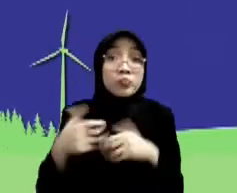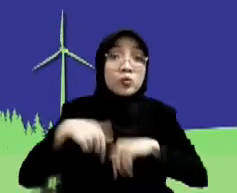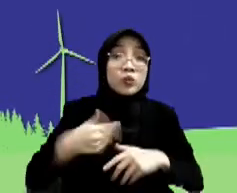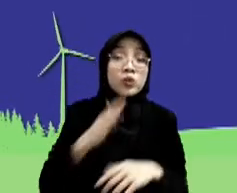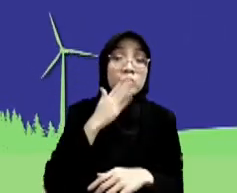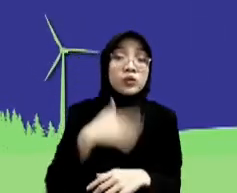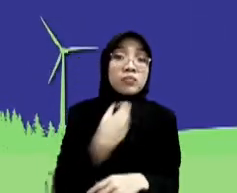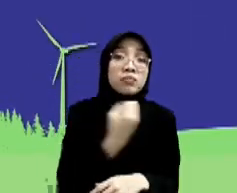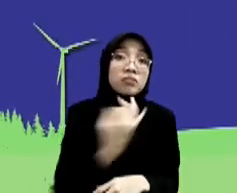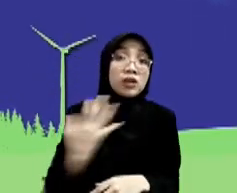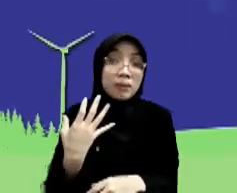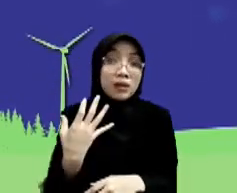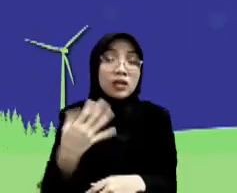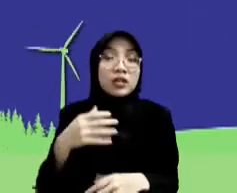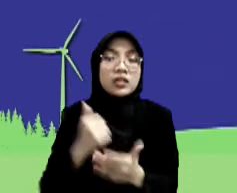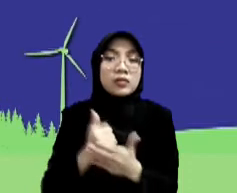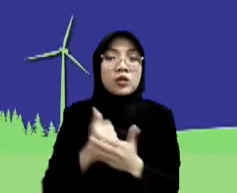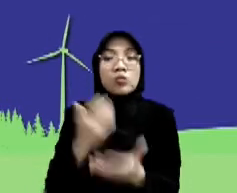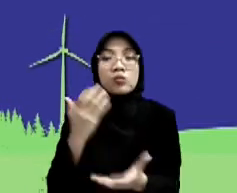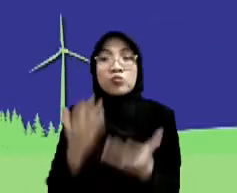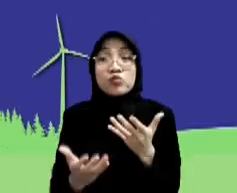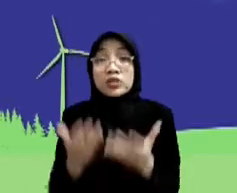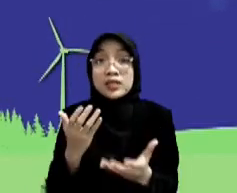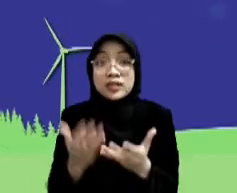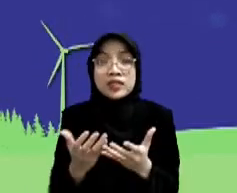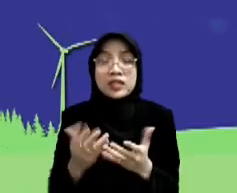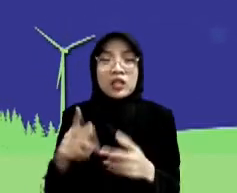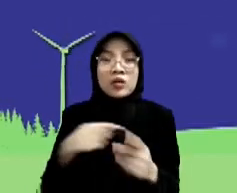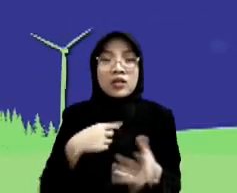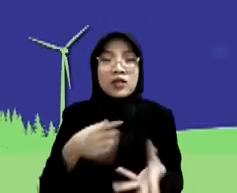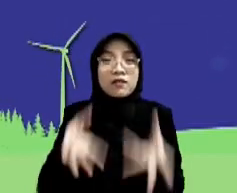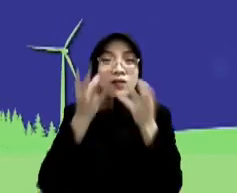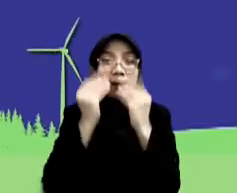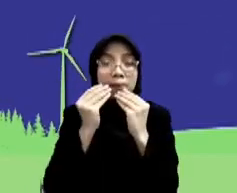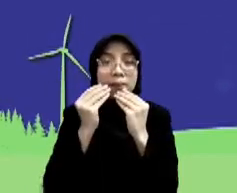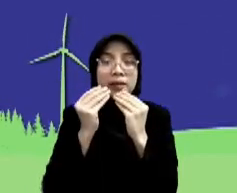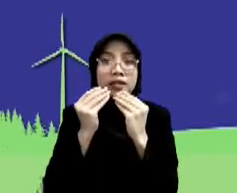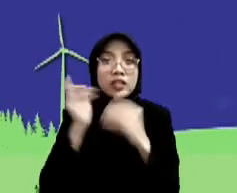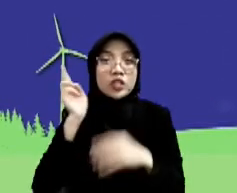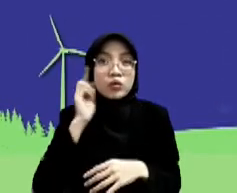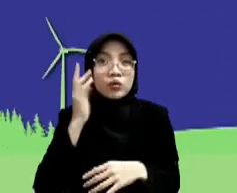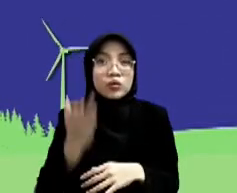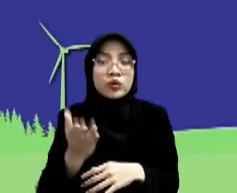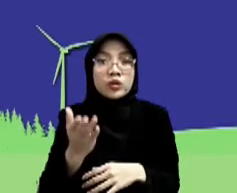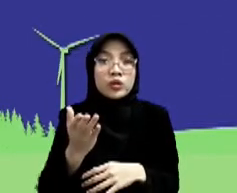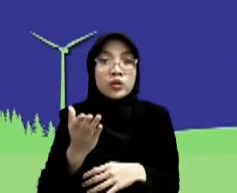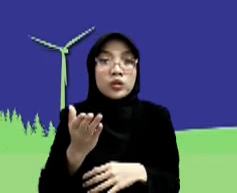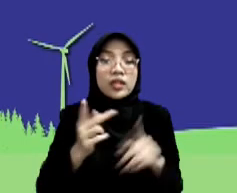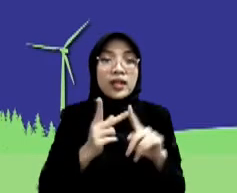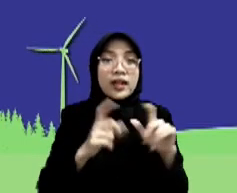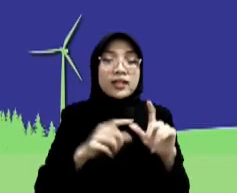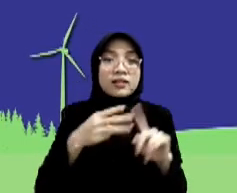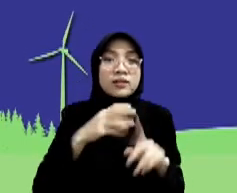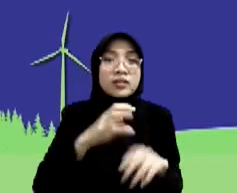berapa E ini kan mungkin Eh kalau pemahaman saya Eh ibu ada SBC